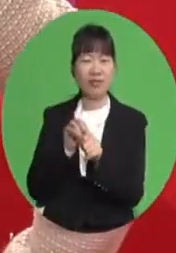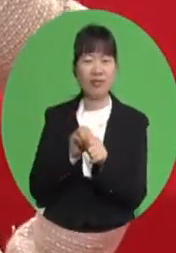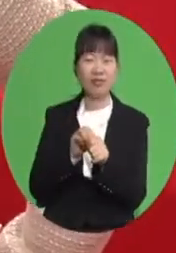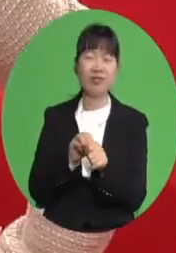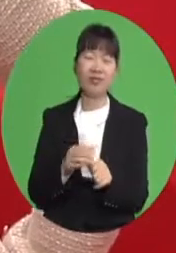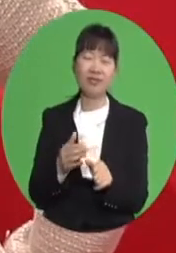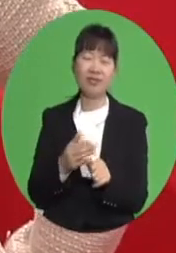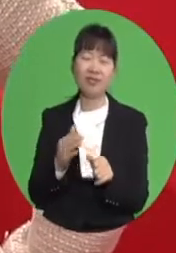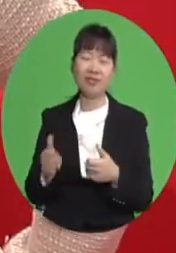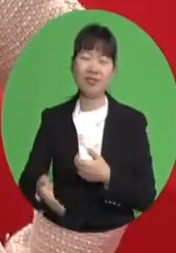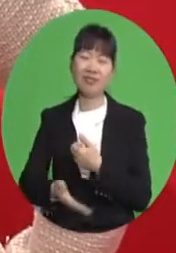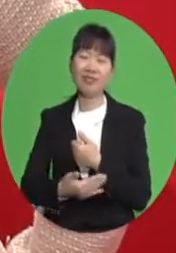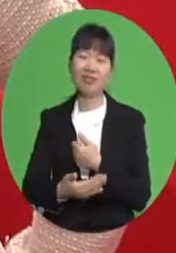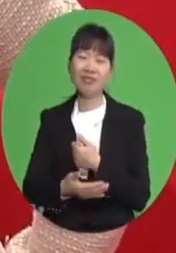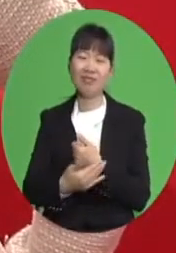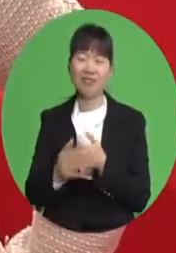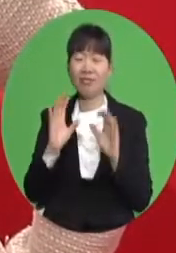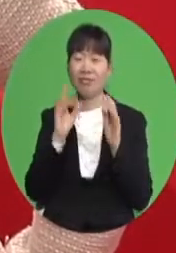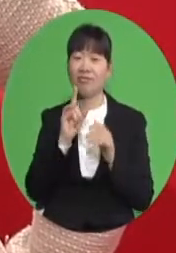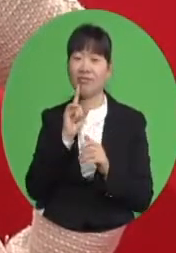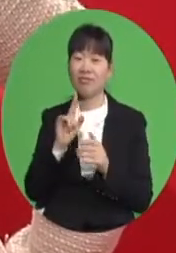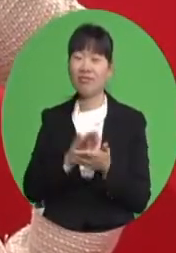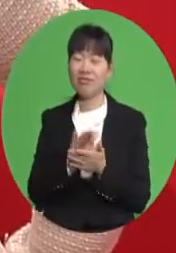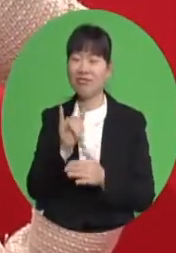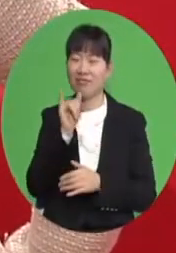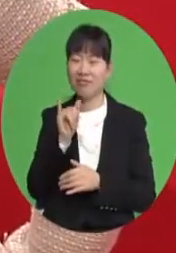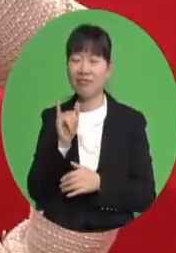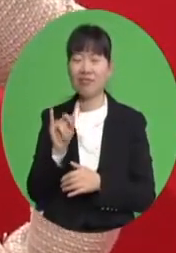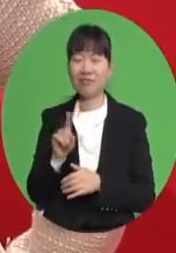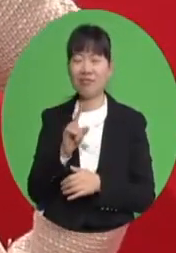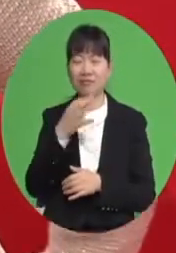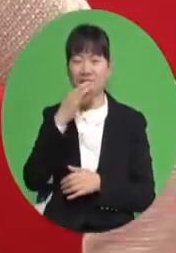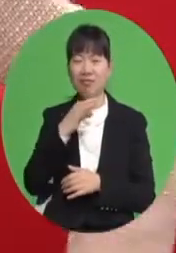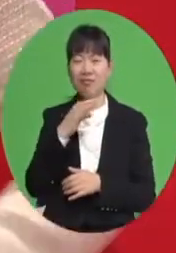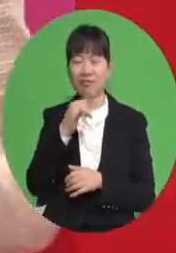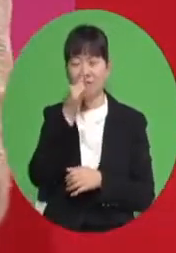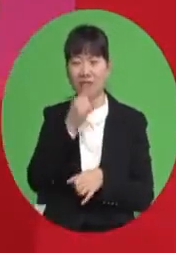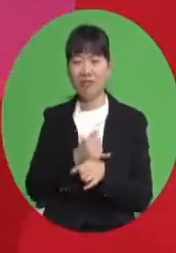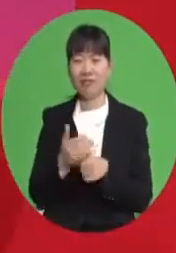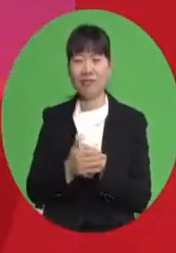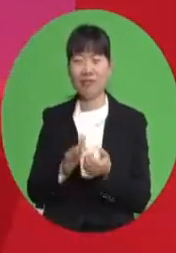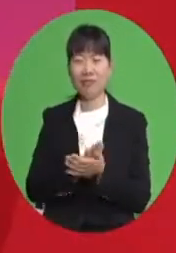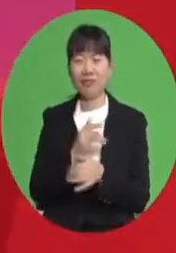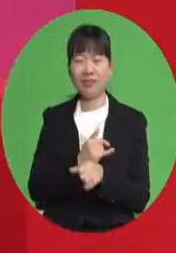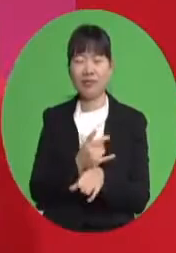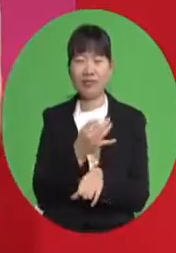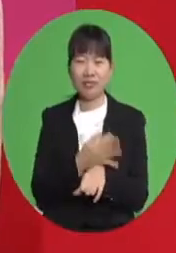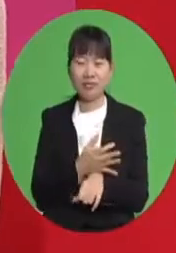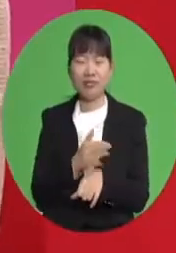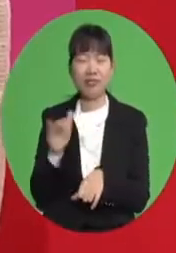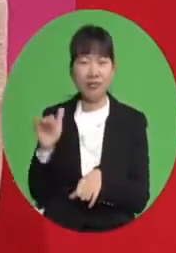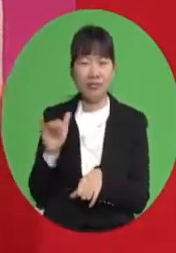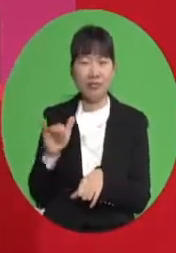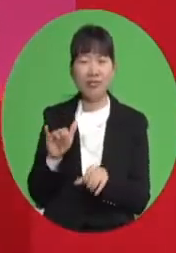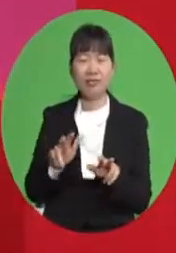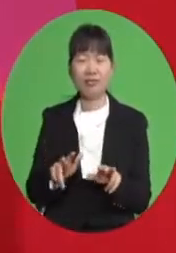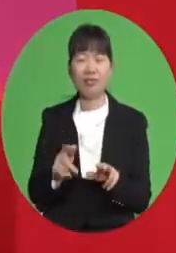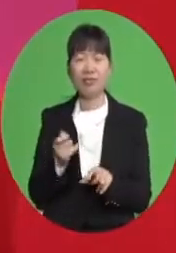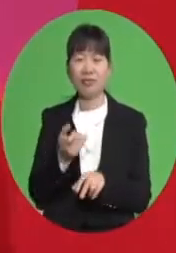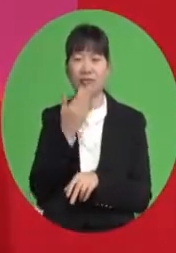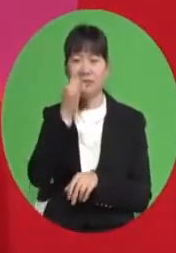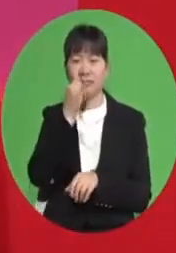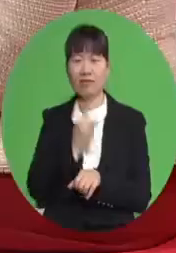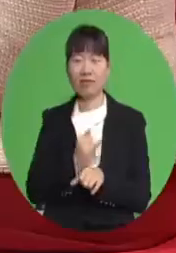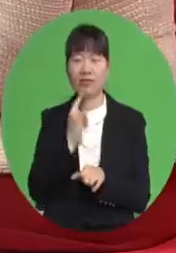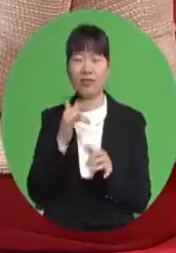이게 애기다 뭐 애기다 뭐 이렇게 하는 거 있잖아요. 이제 이렇게 어떤 의미를 좀 부여해서 놀이하는 게 아주 간단한 수준에서 네. 이제 좀